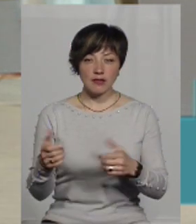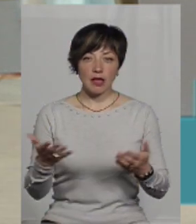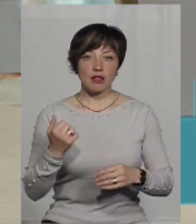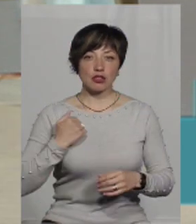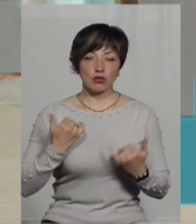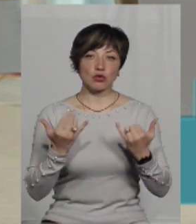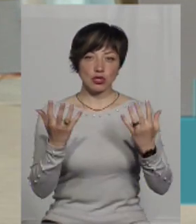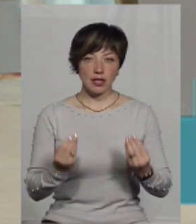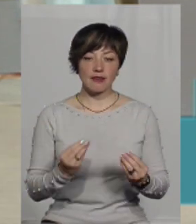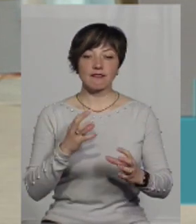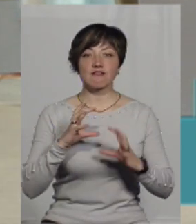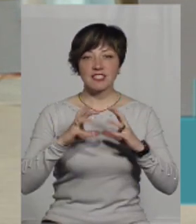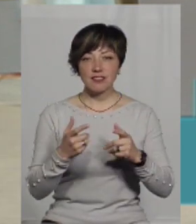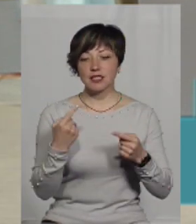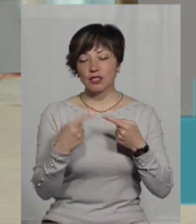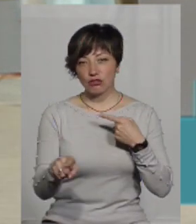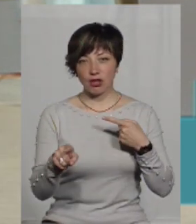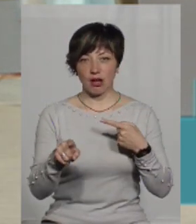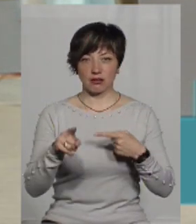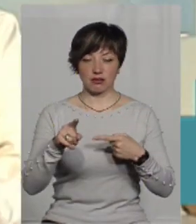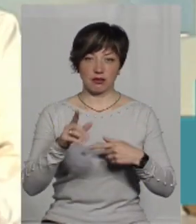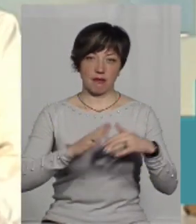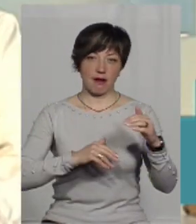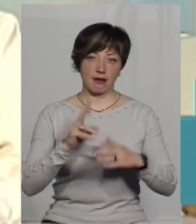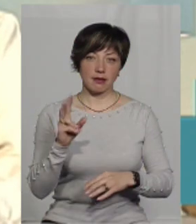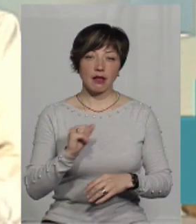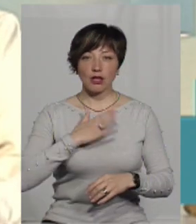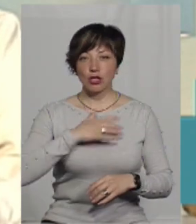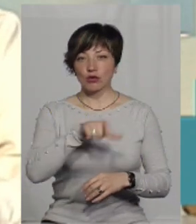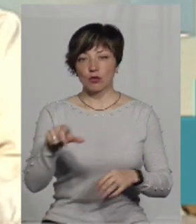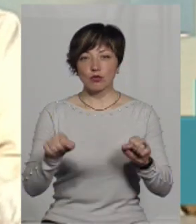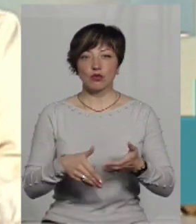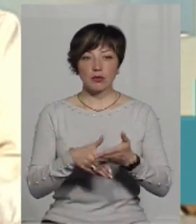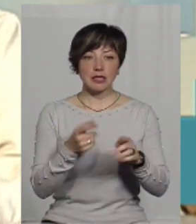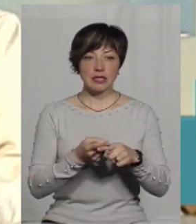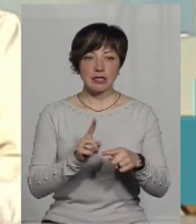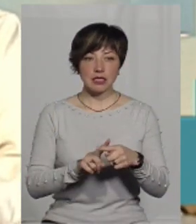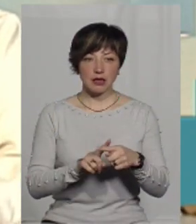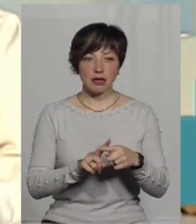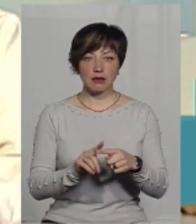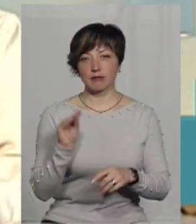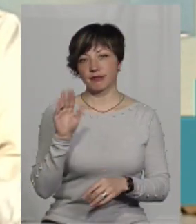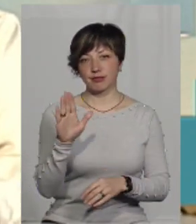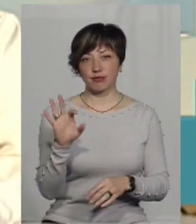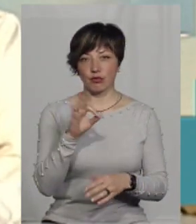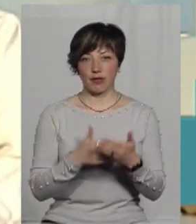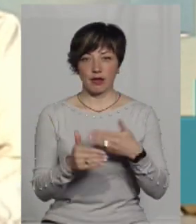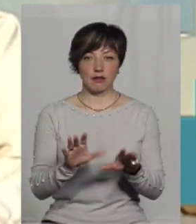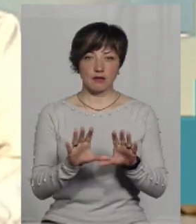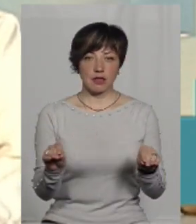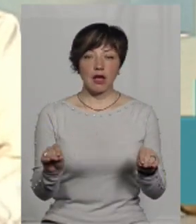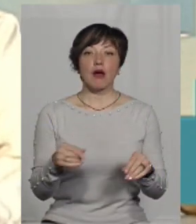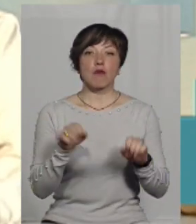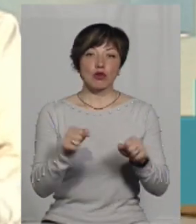на сьогоднішній день в світі інакша практика. Нашим людям може тільки допомогти оця от корочка про інвалідність. Тоді ми